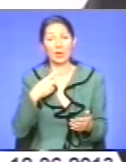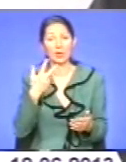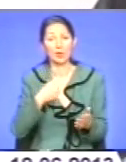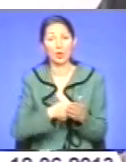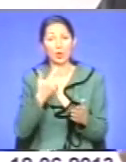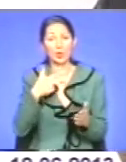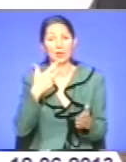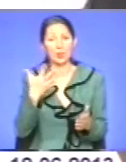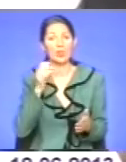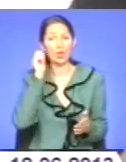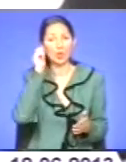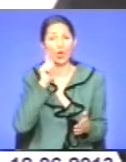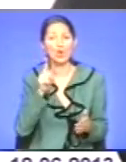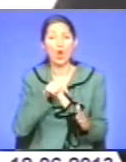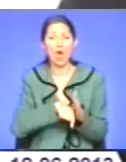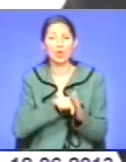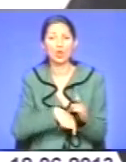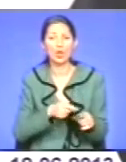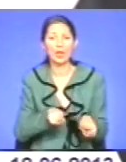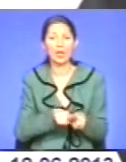35. Що характеризує тих людей?